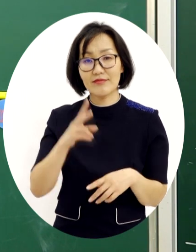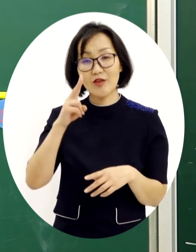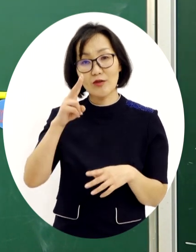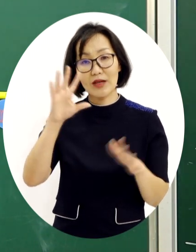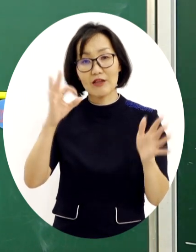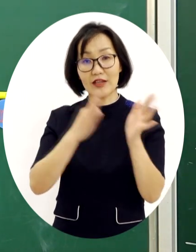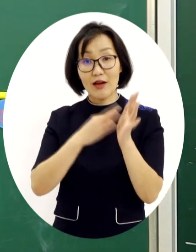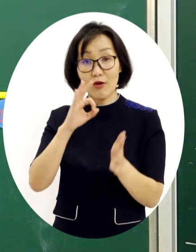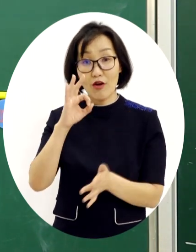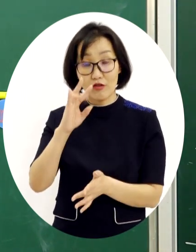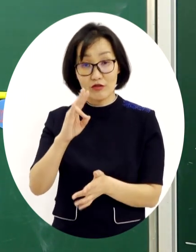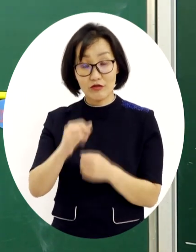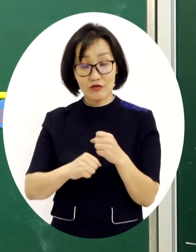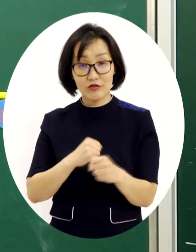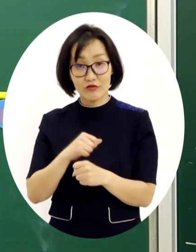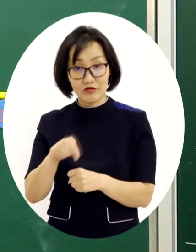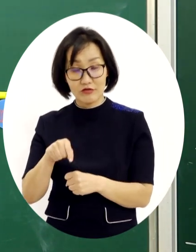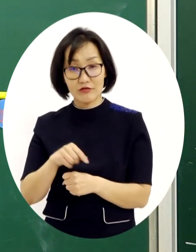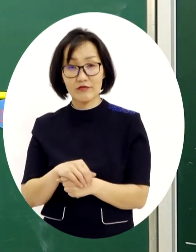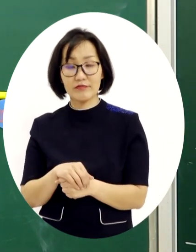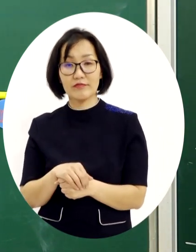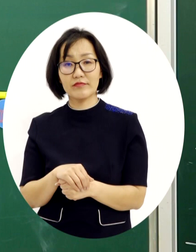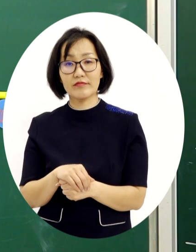За 2018 онд